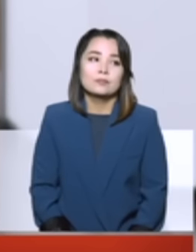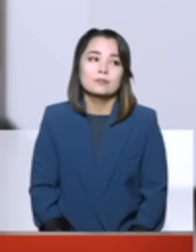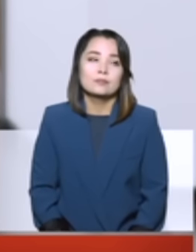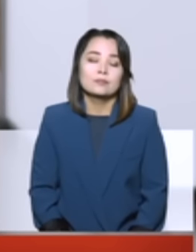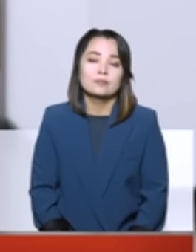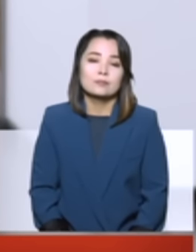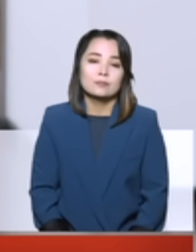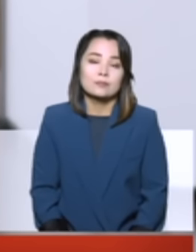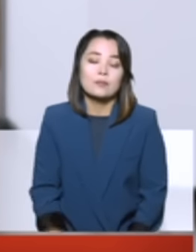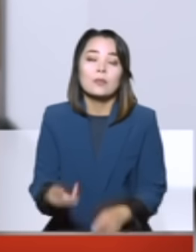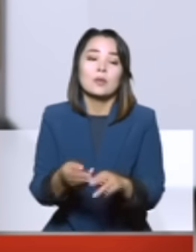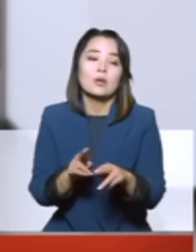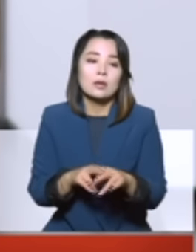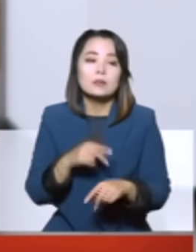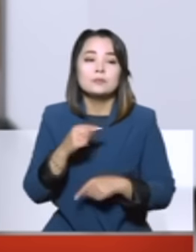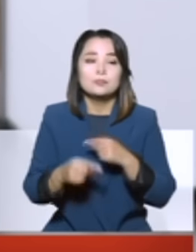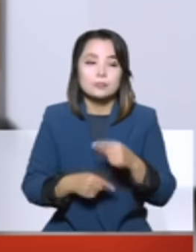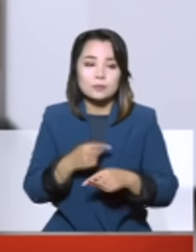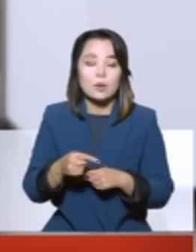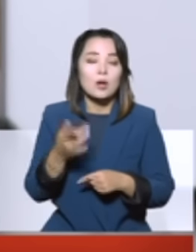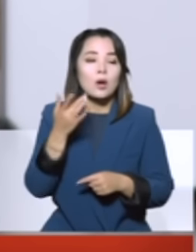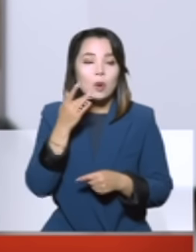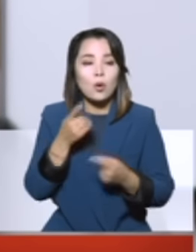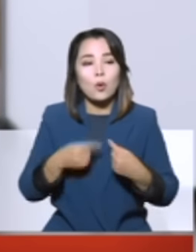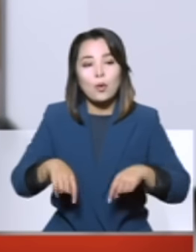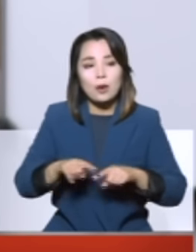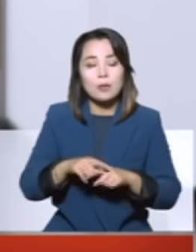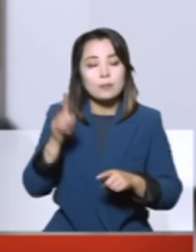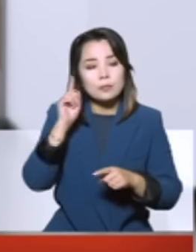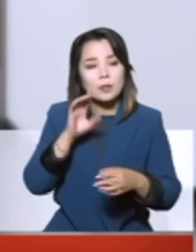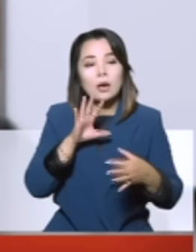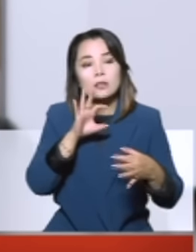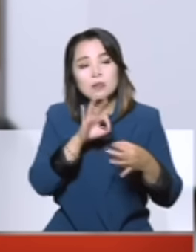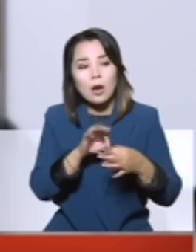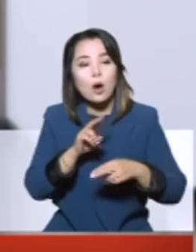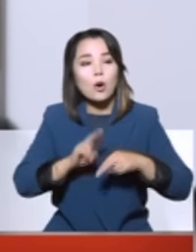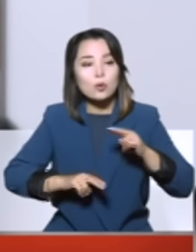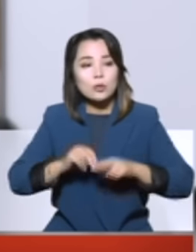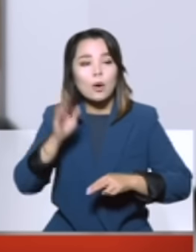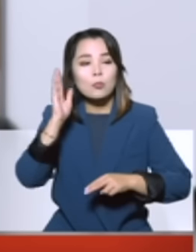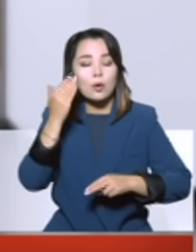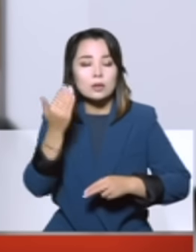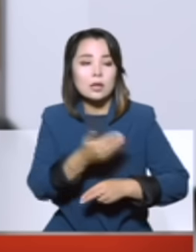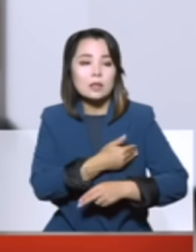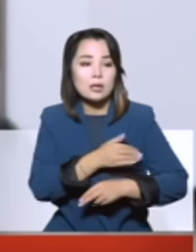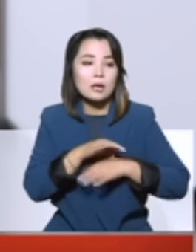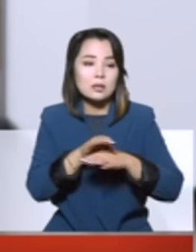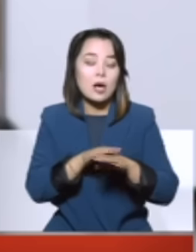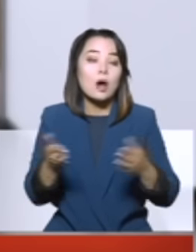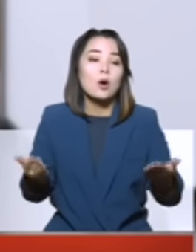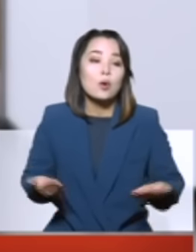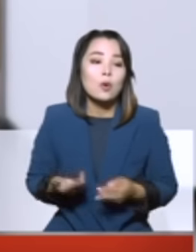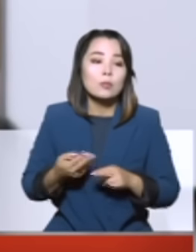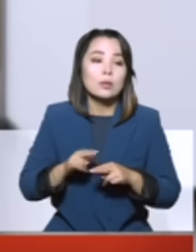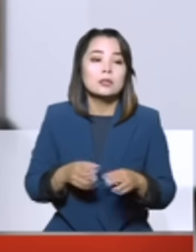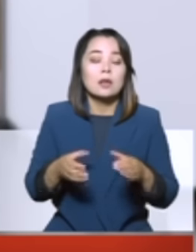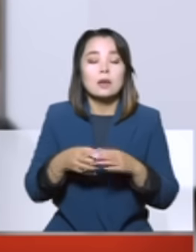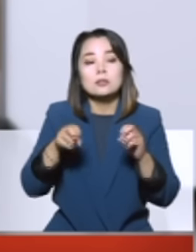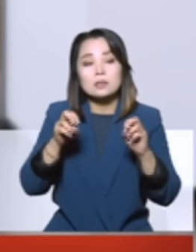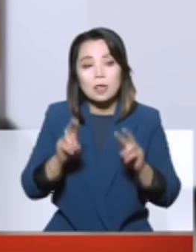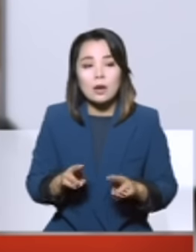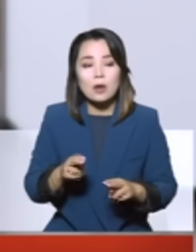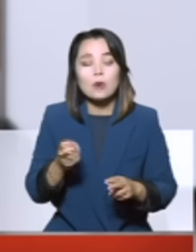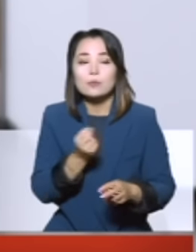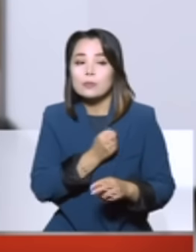хорошо. Бұл кәсіп, ата кәсіп, қоғамның ажырамас бөлшегі. Құрылысшылар болашақты қалаушы мамандық. Өмірімді осы салаға арнағаныма еш